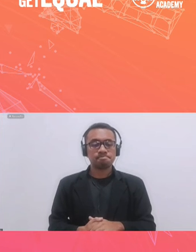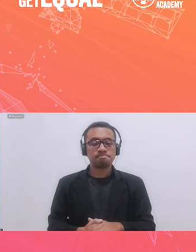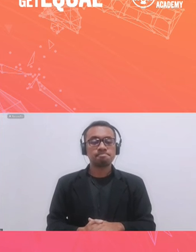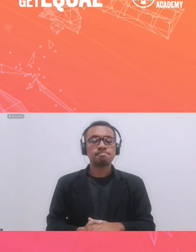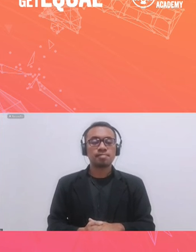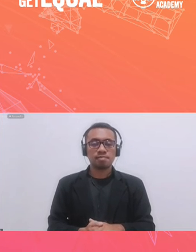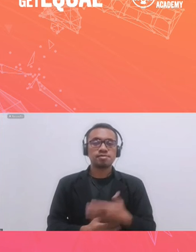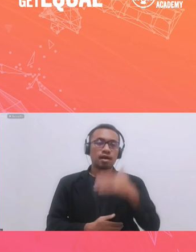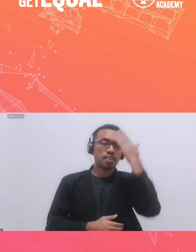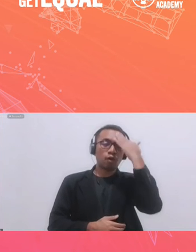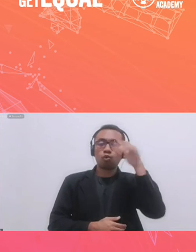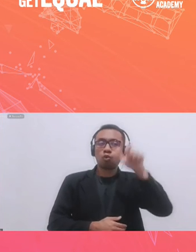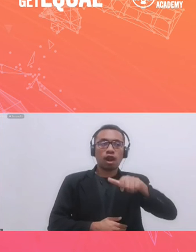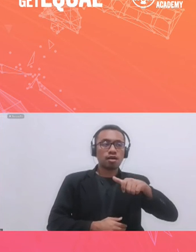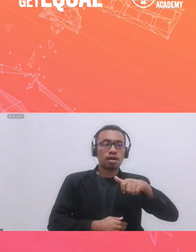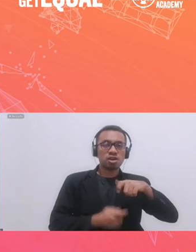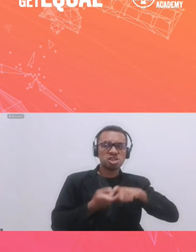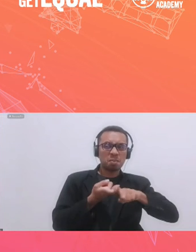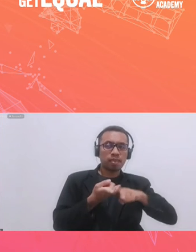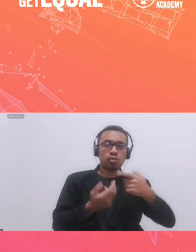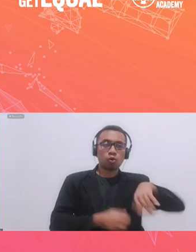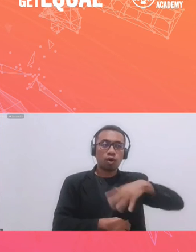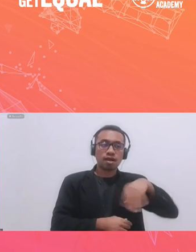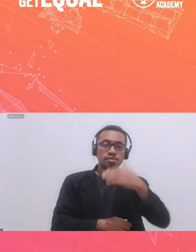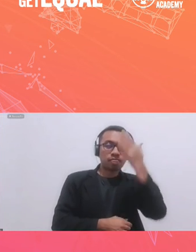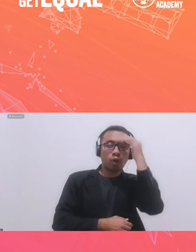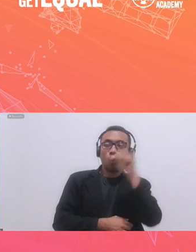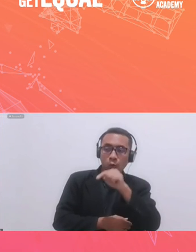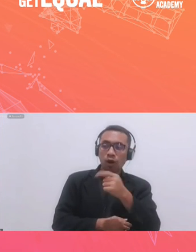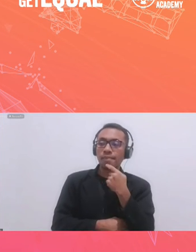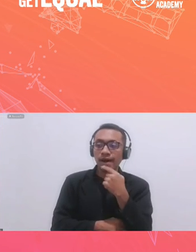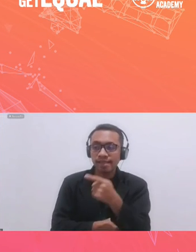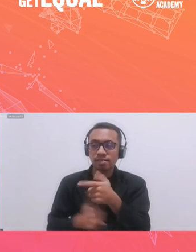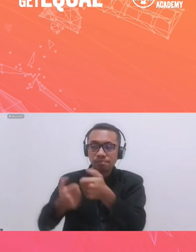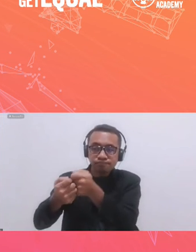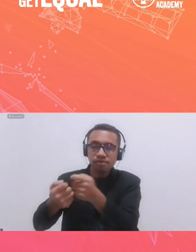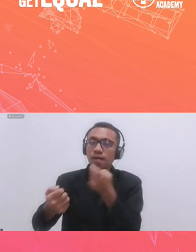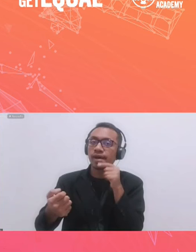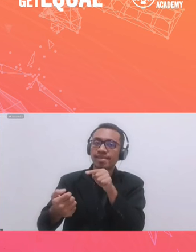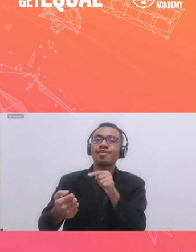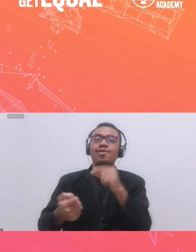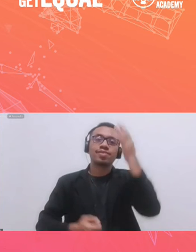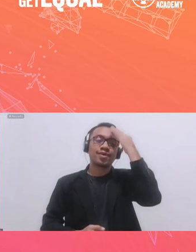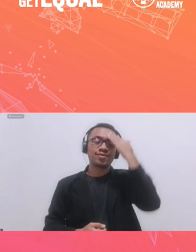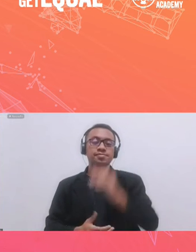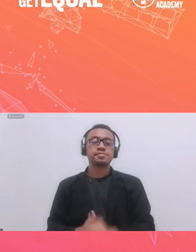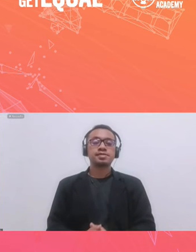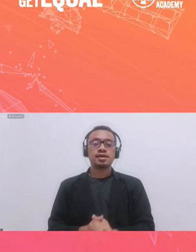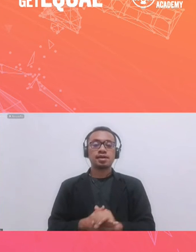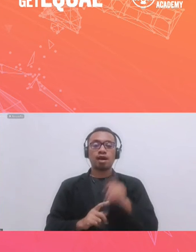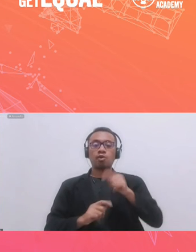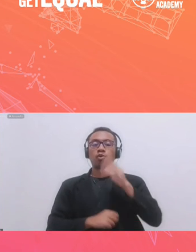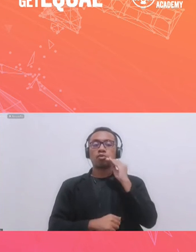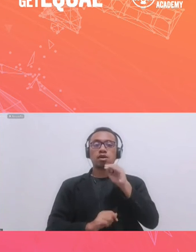bisa diketahui oleh orang terdekatnya gitu. Nah, kemudian kalau yang berbicara yang 15 tahun ke atas, kalau